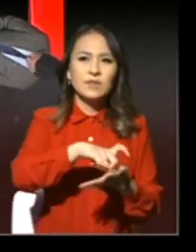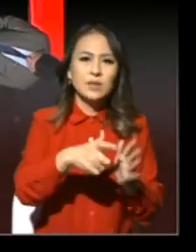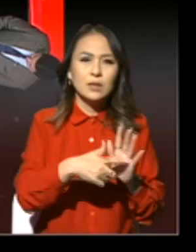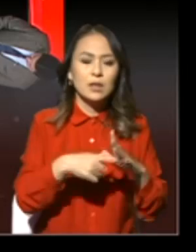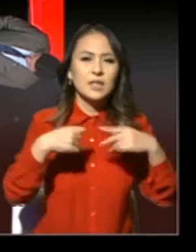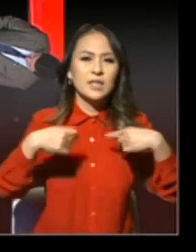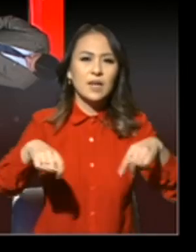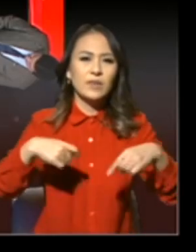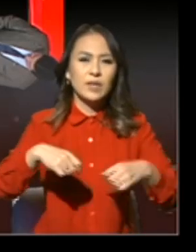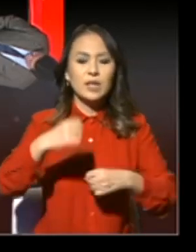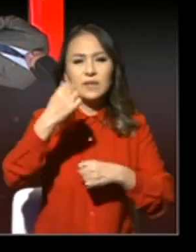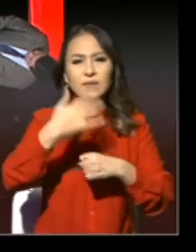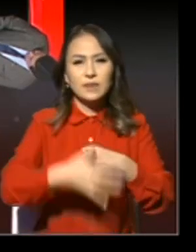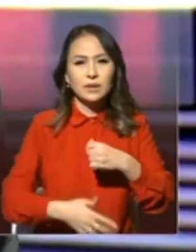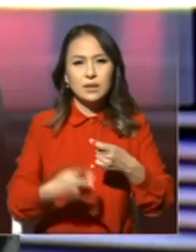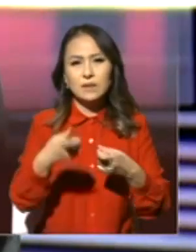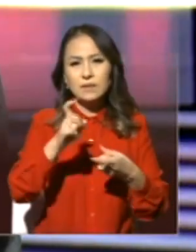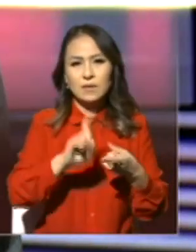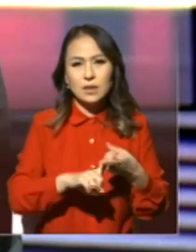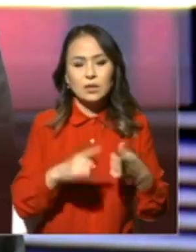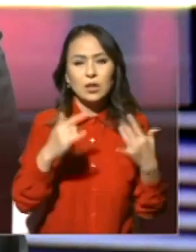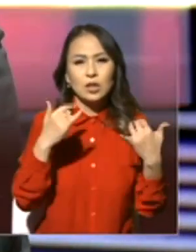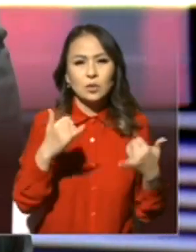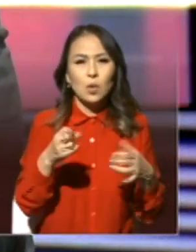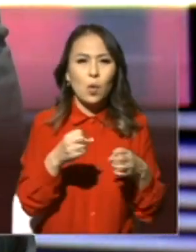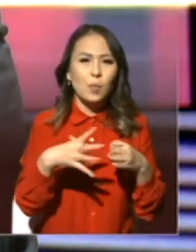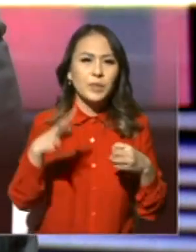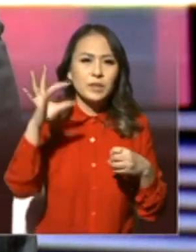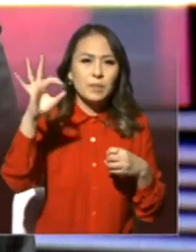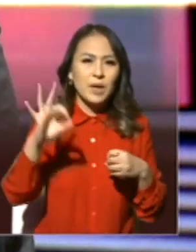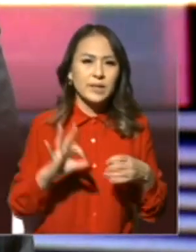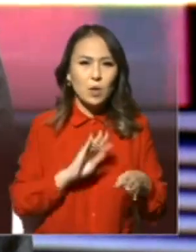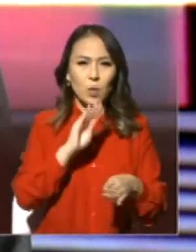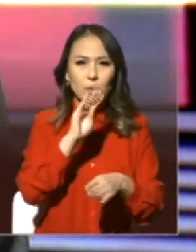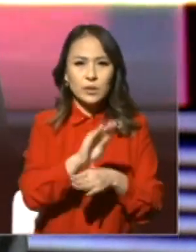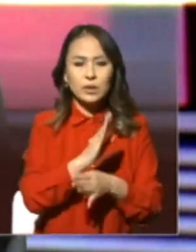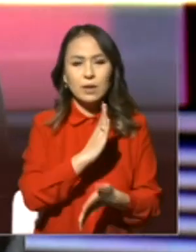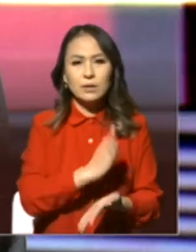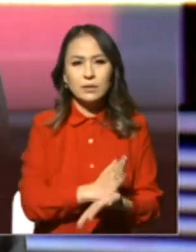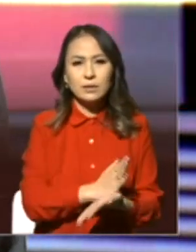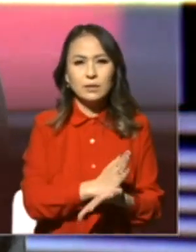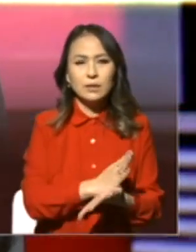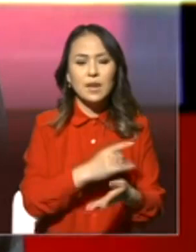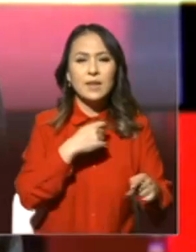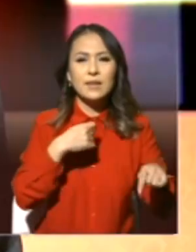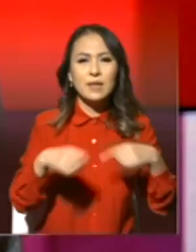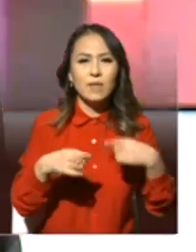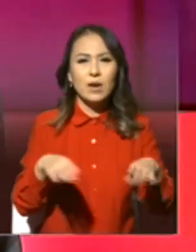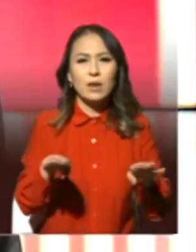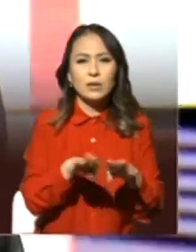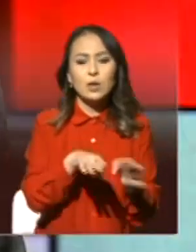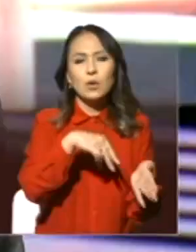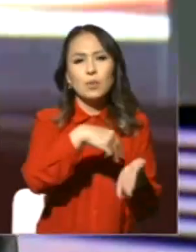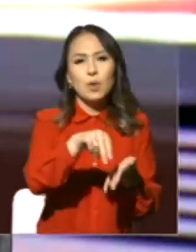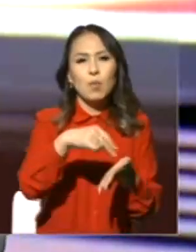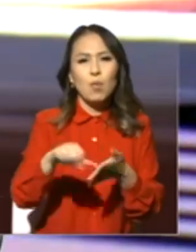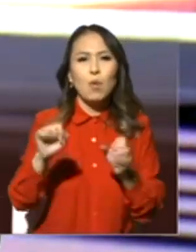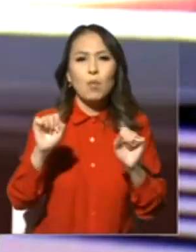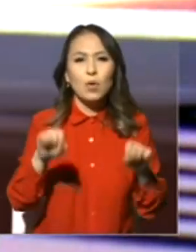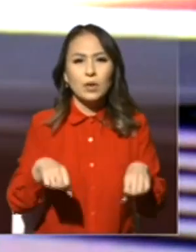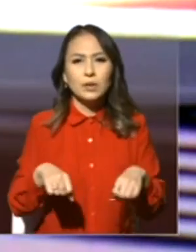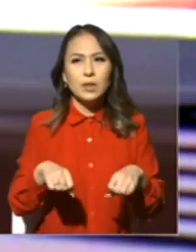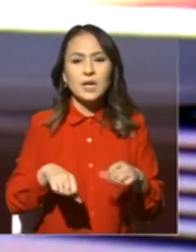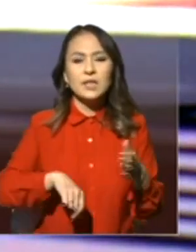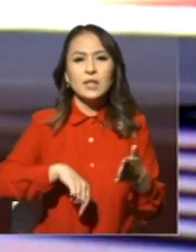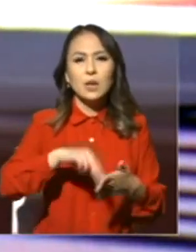міне торговляға байланысты көрсетіп отыр. 15% ғана қосылған, осындай товарлар алуға болады екен. Сосын ана